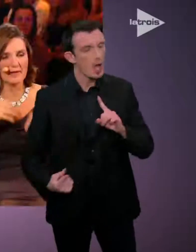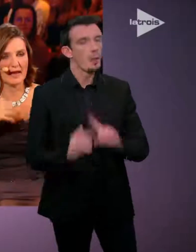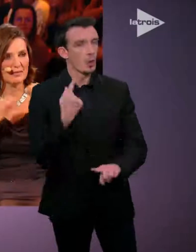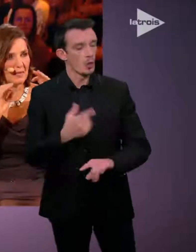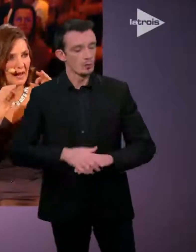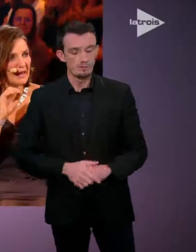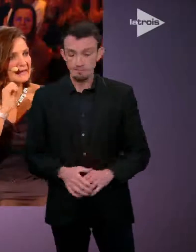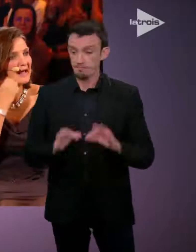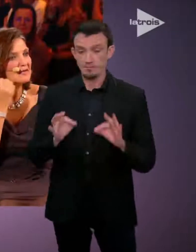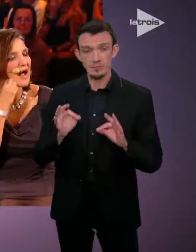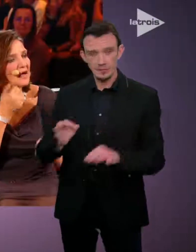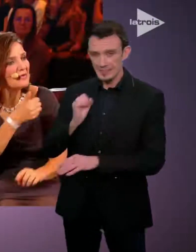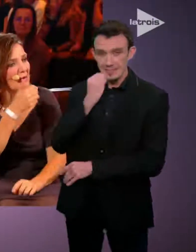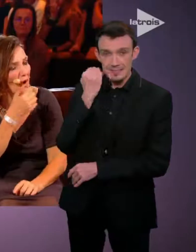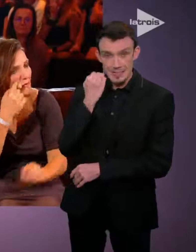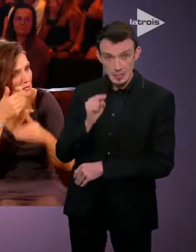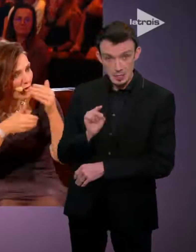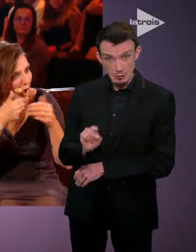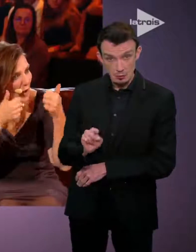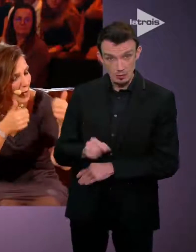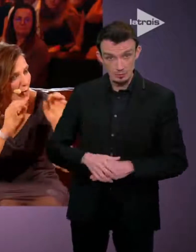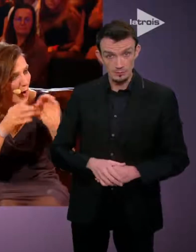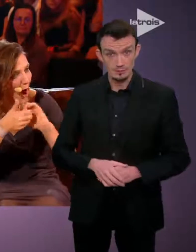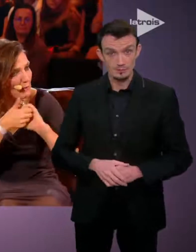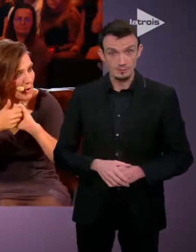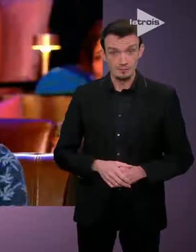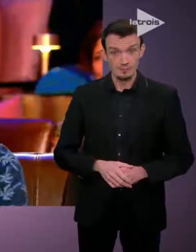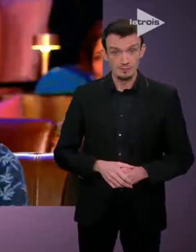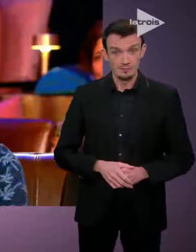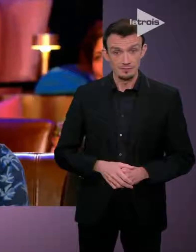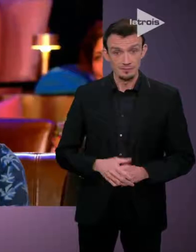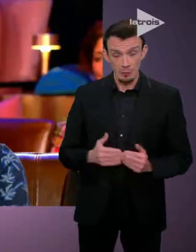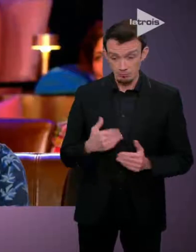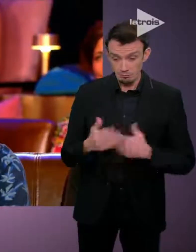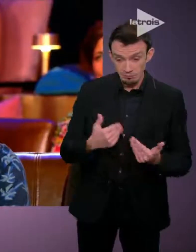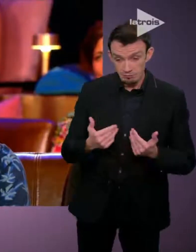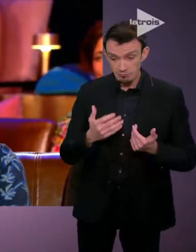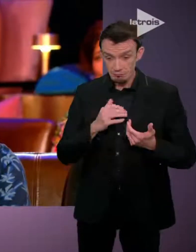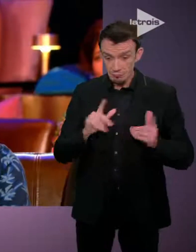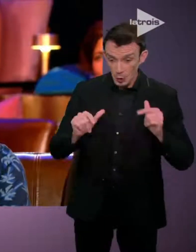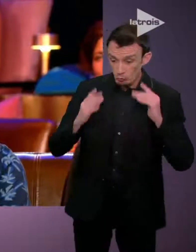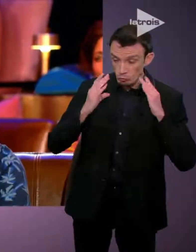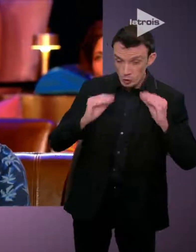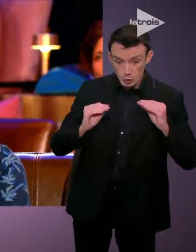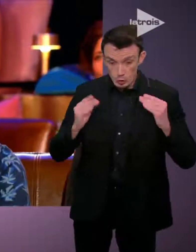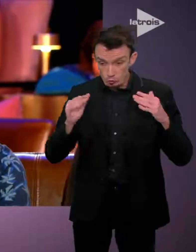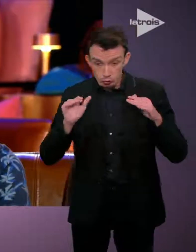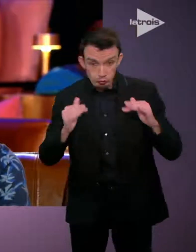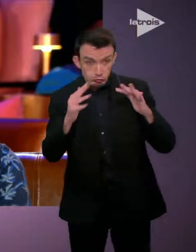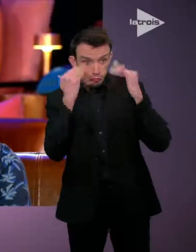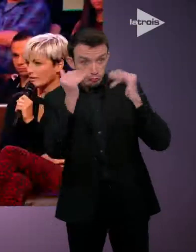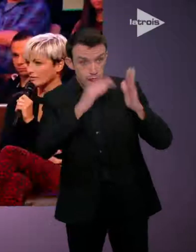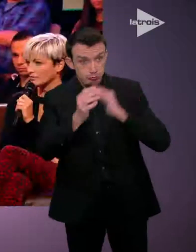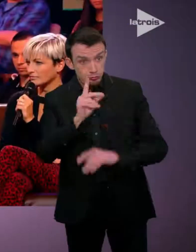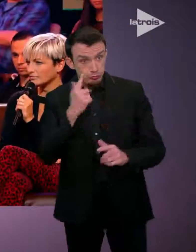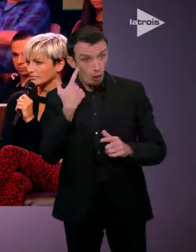Sacha, on peut dire que ça a l'air de rouler pour toi. Tu as des potes, tu suis des cours sans souci. Tu manies deux langues. Mais je suis sûre